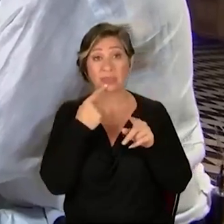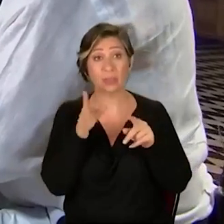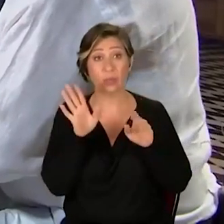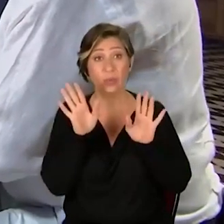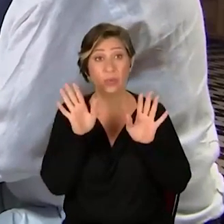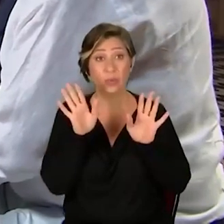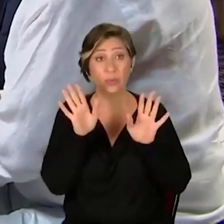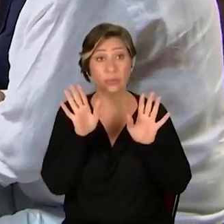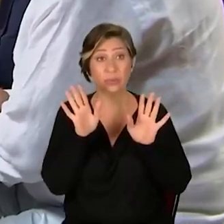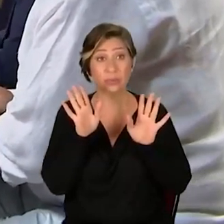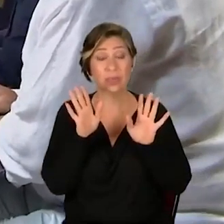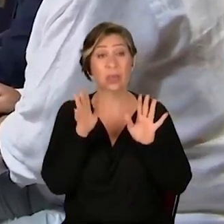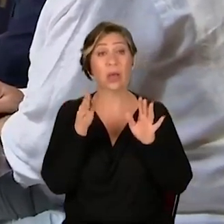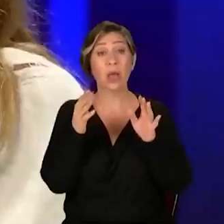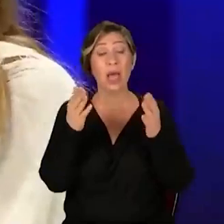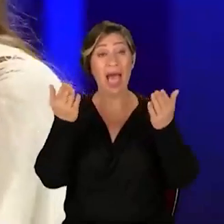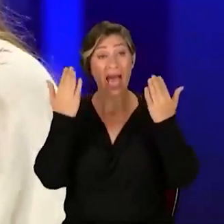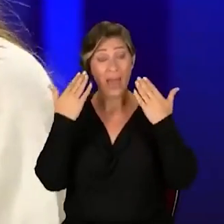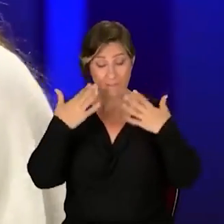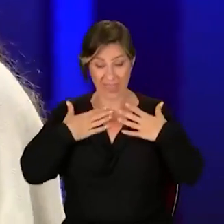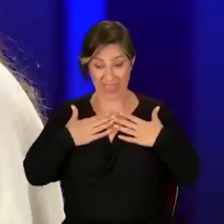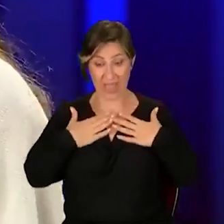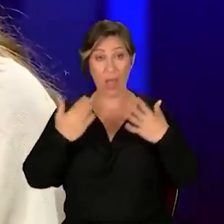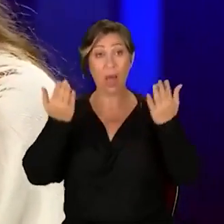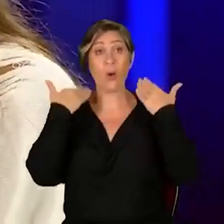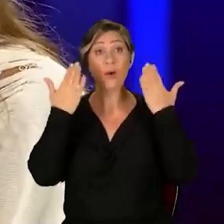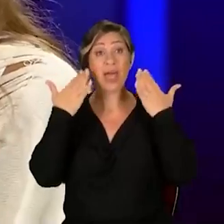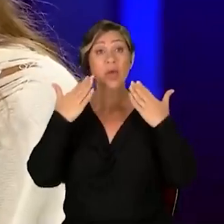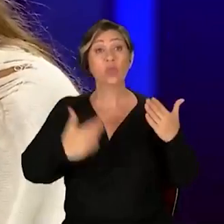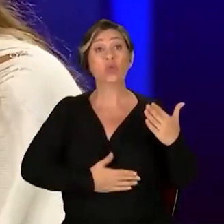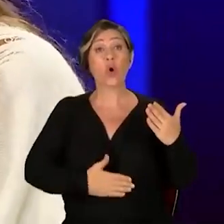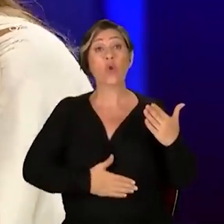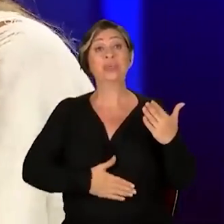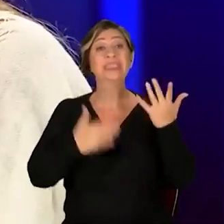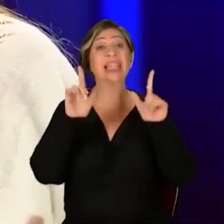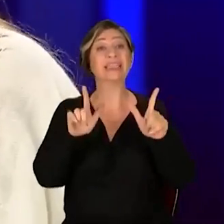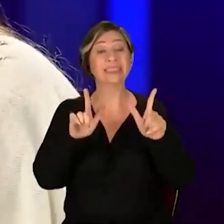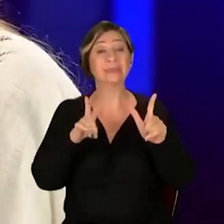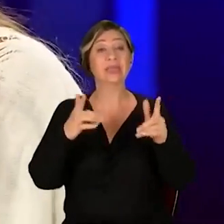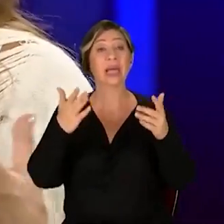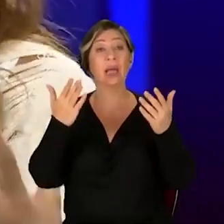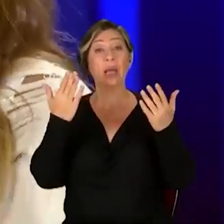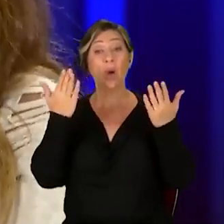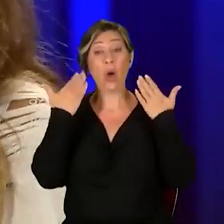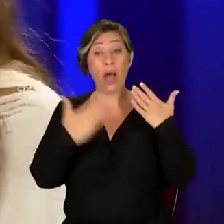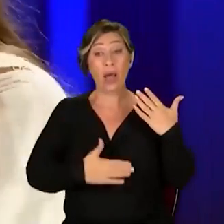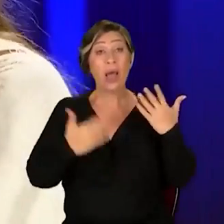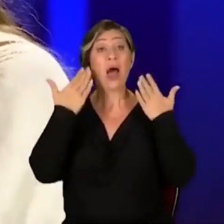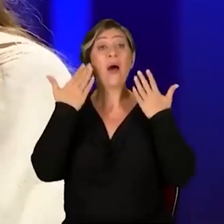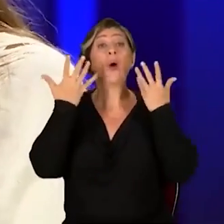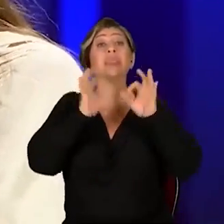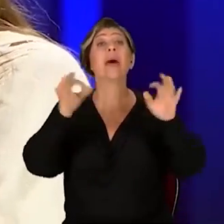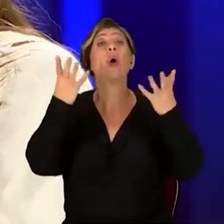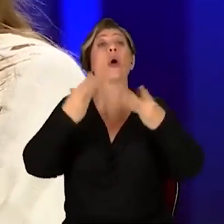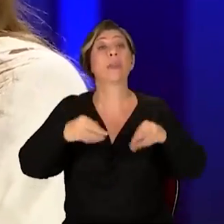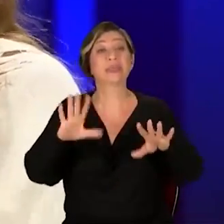Yani ifadeyi metafor diye düşünmek oksijenlen, lazım. Bedenin oksijene doyurmak lazım. Beden oksijensiz kaldığı zaman kendini halsiz, yorgun,